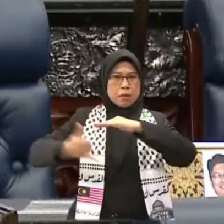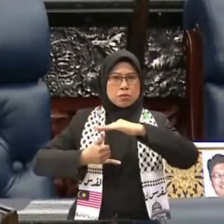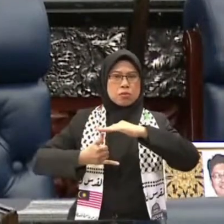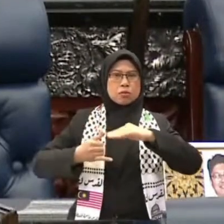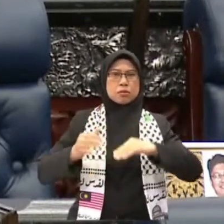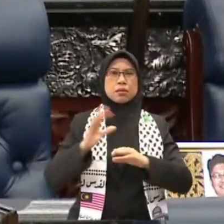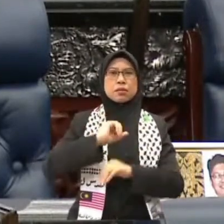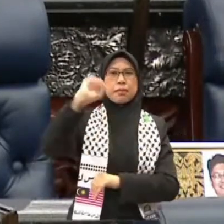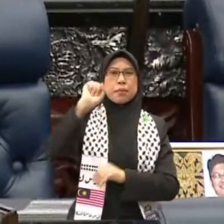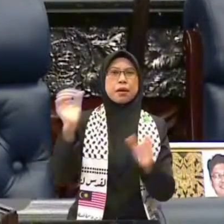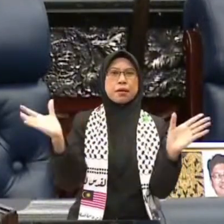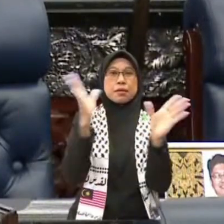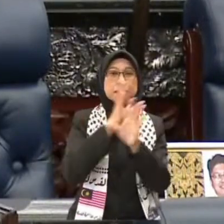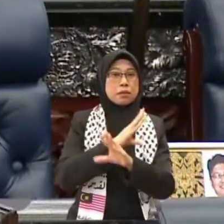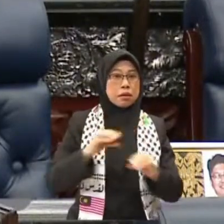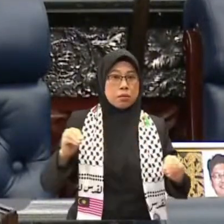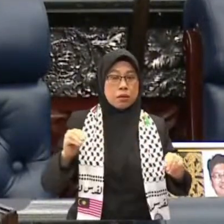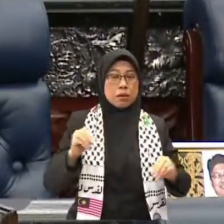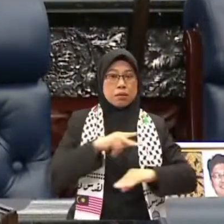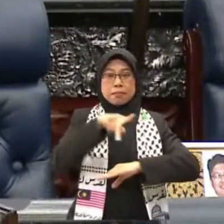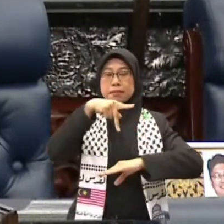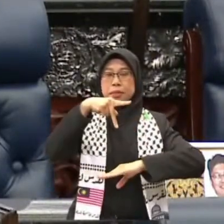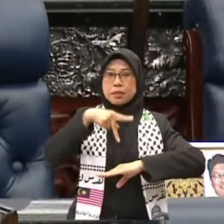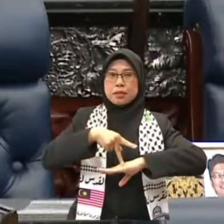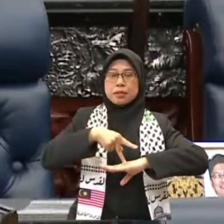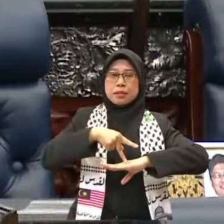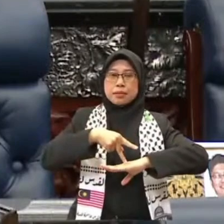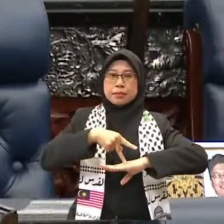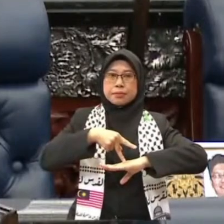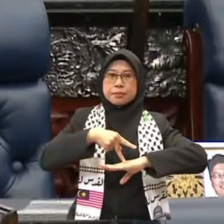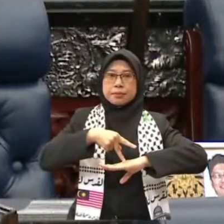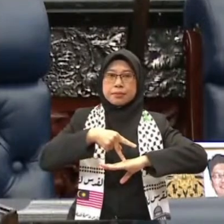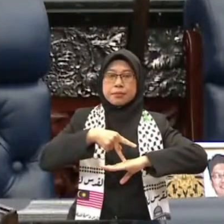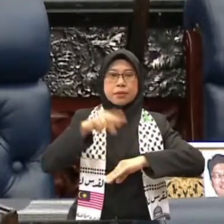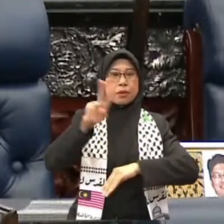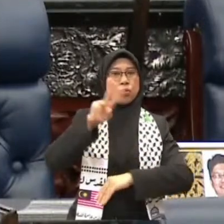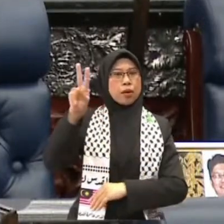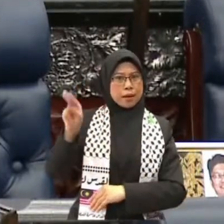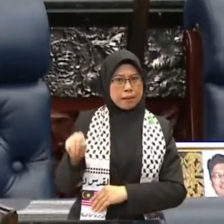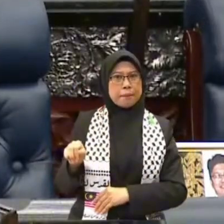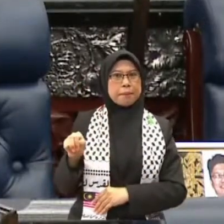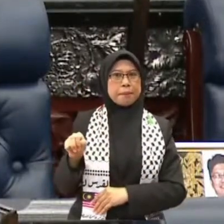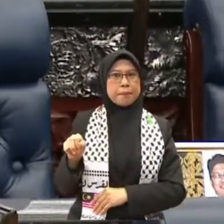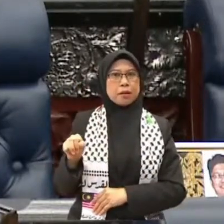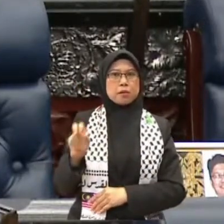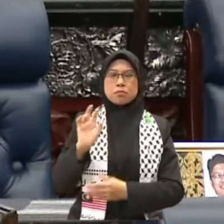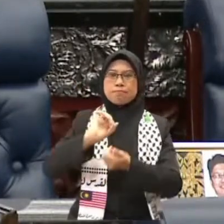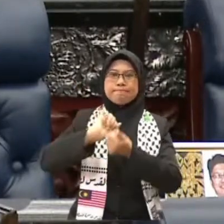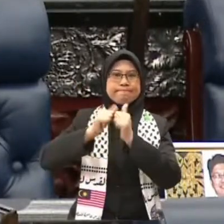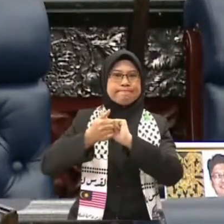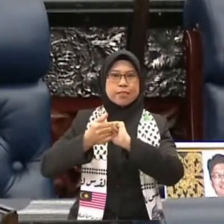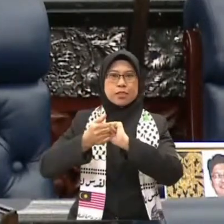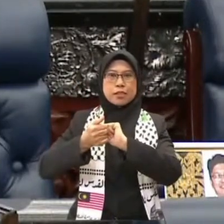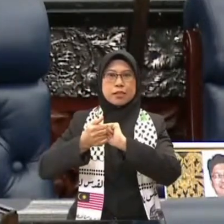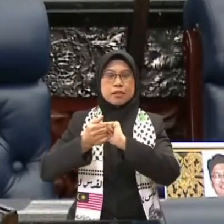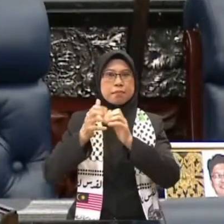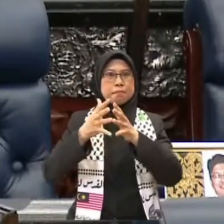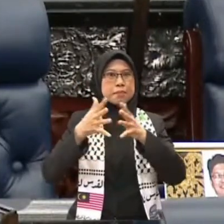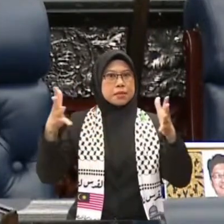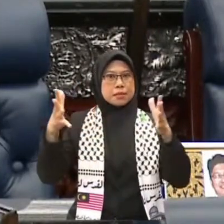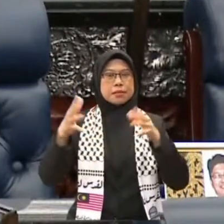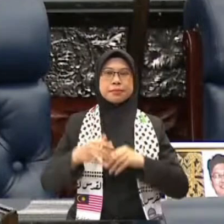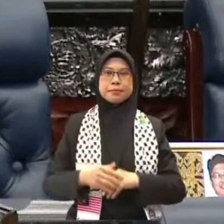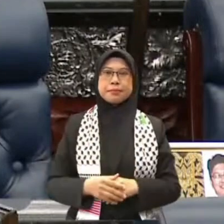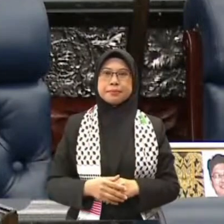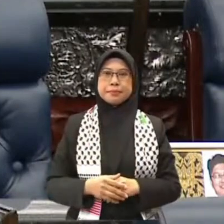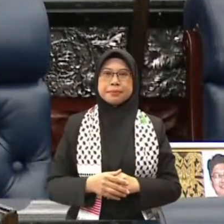Sarawak, daripada Filipina, daripada Vietnam, antara isu yang paling besar sekali.